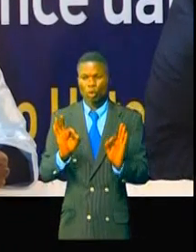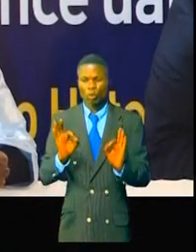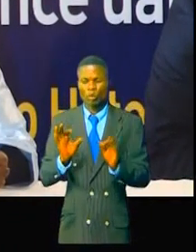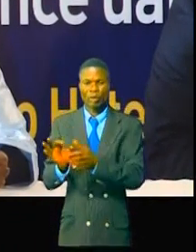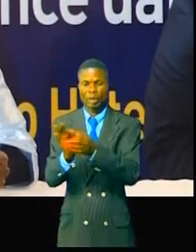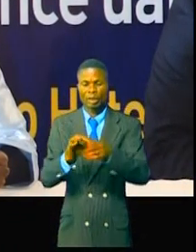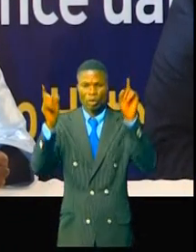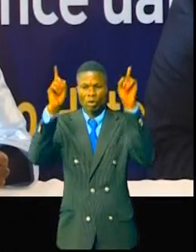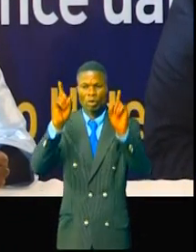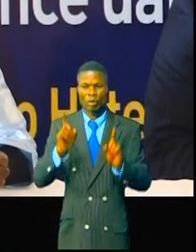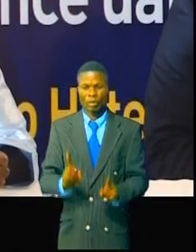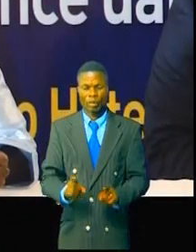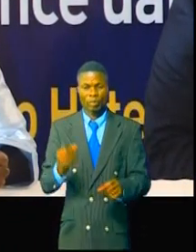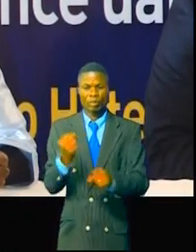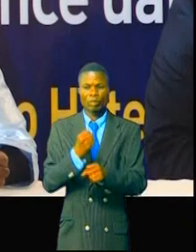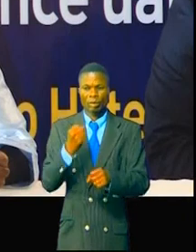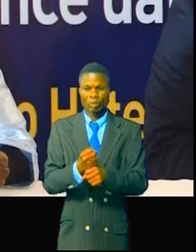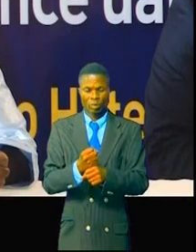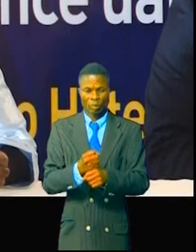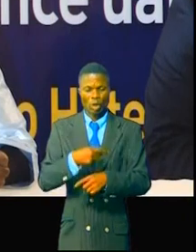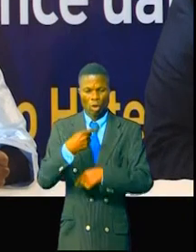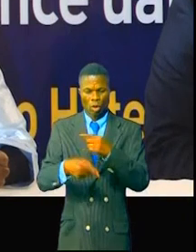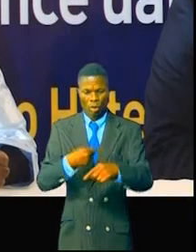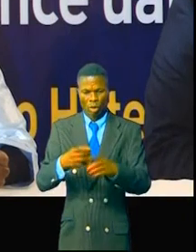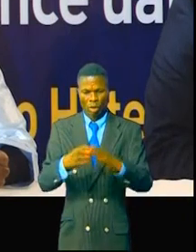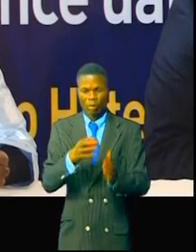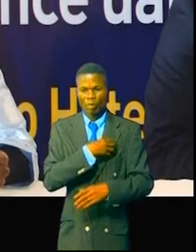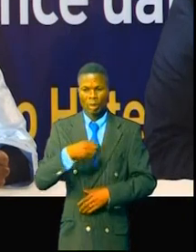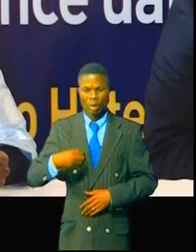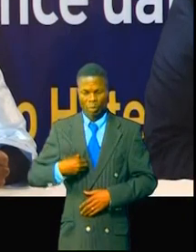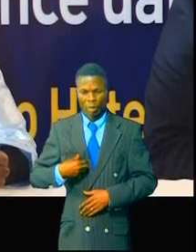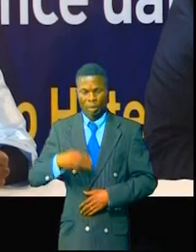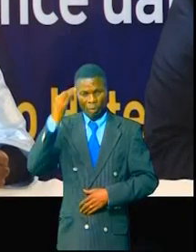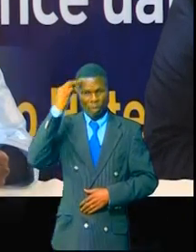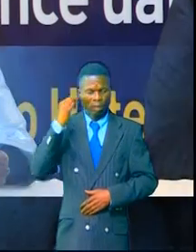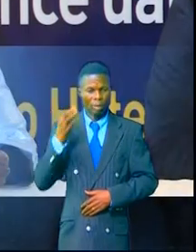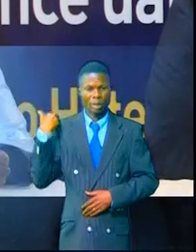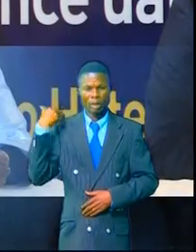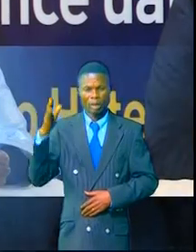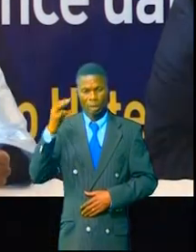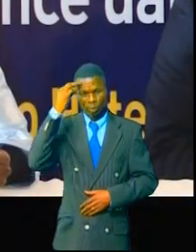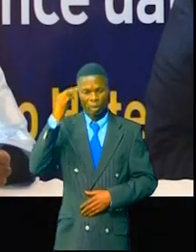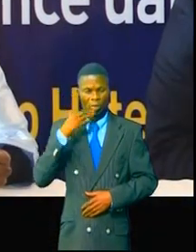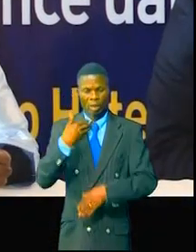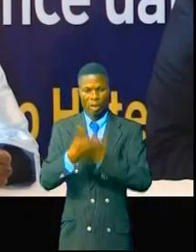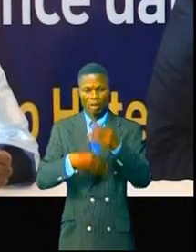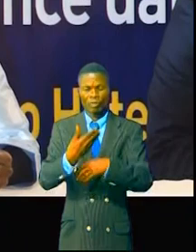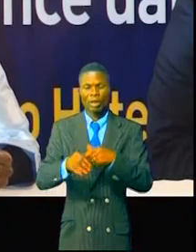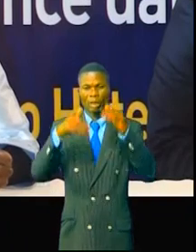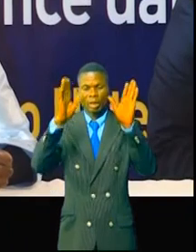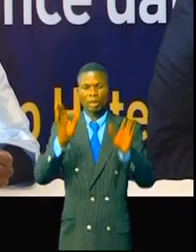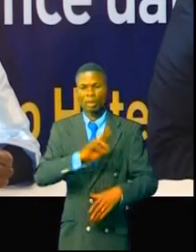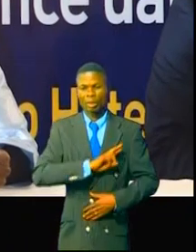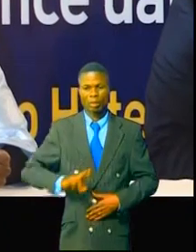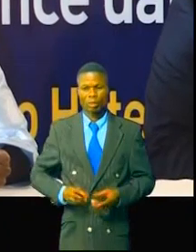africaine les travaux ont été conduits par madame mariton danza ministre d'état ministre des affaires étrangères de la